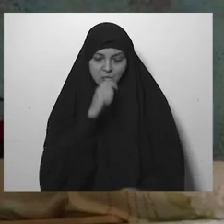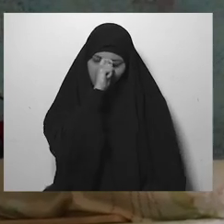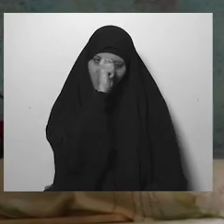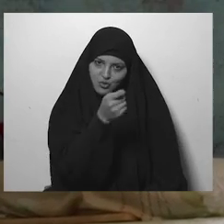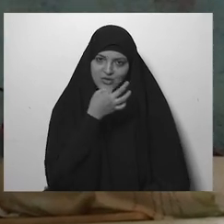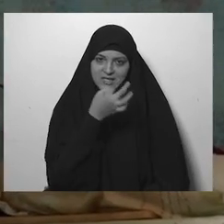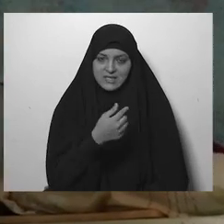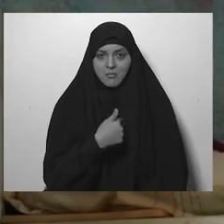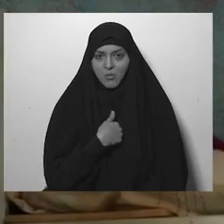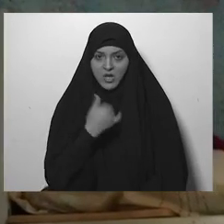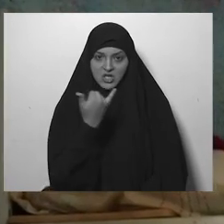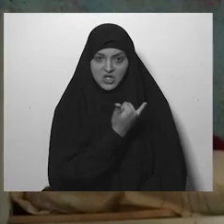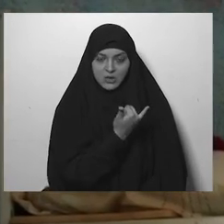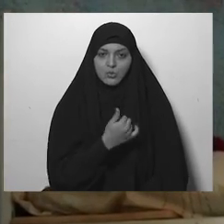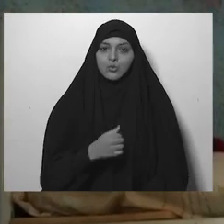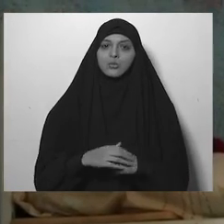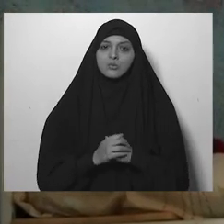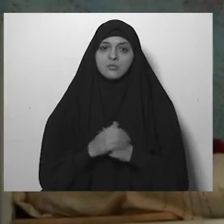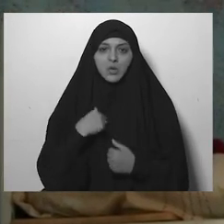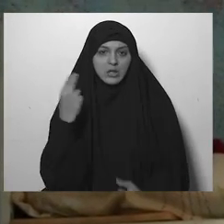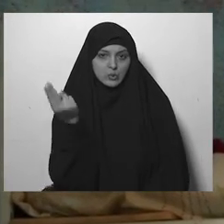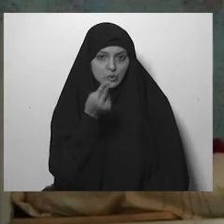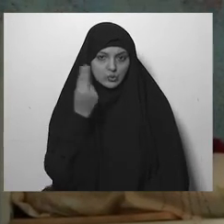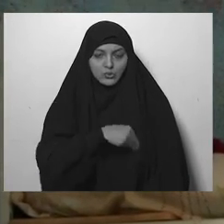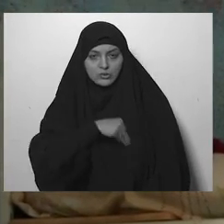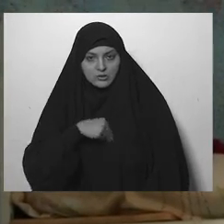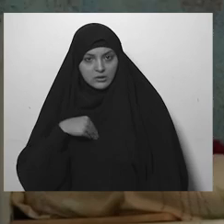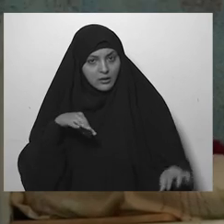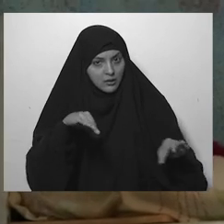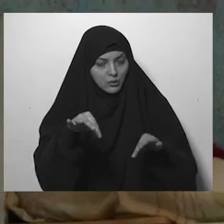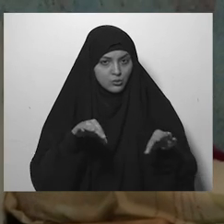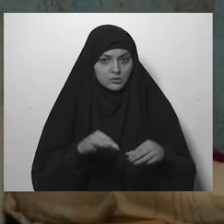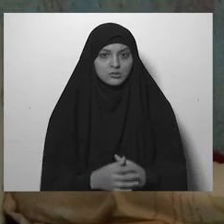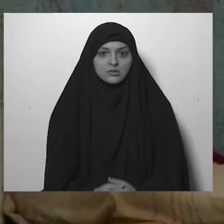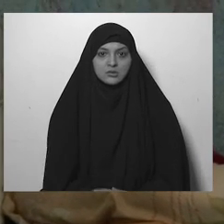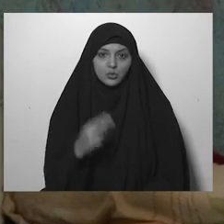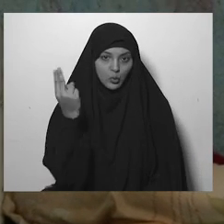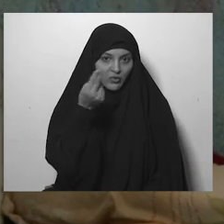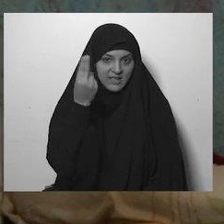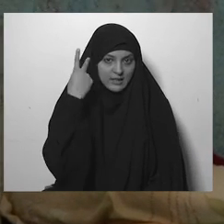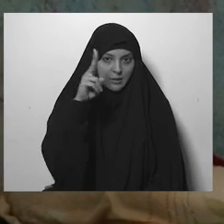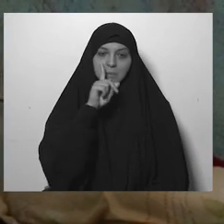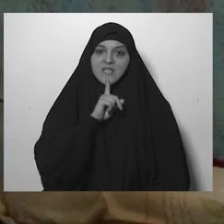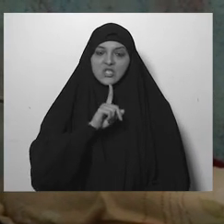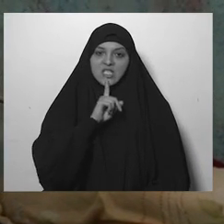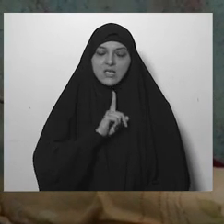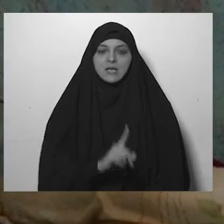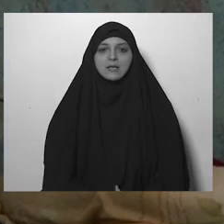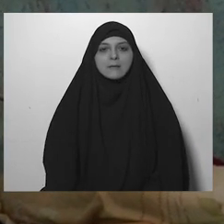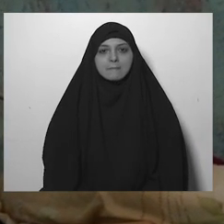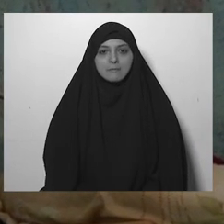Bonjour, je suis Djilloul Botaran, étudiant en sciences et technologies dans l'université de